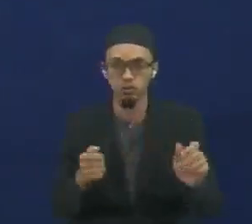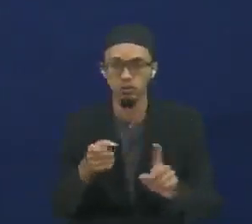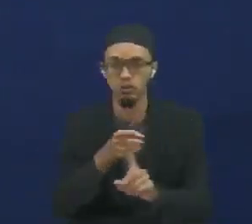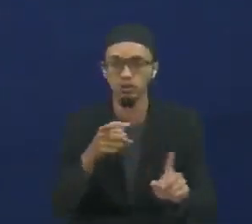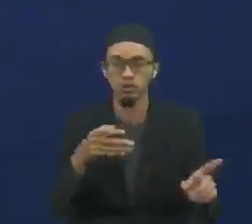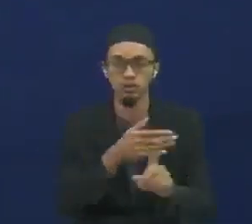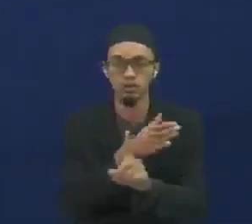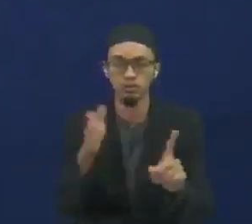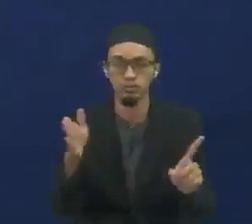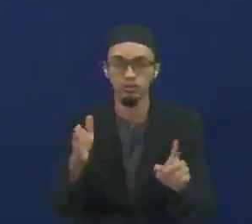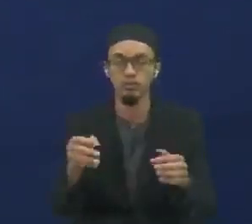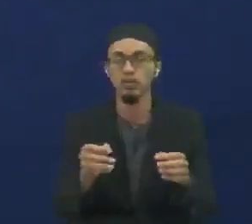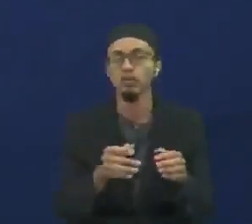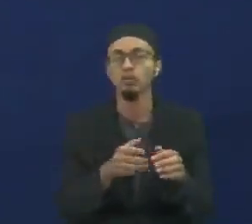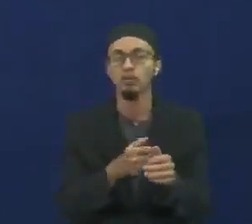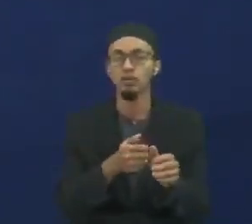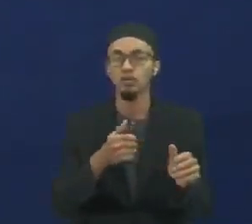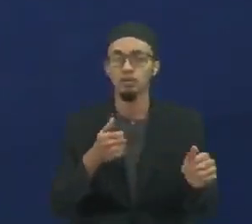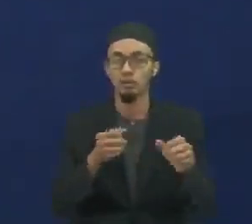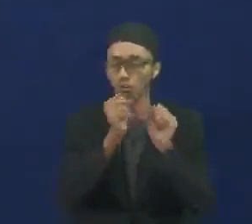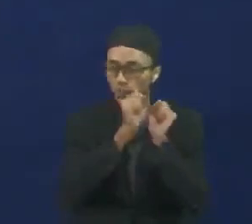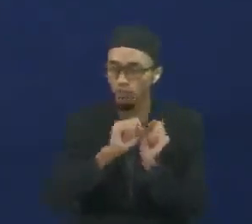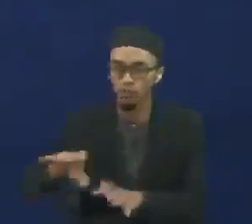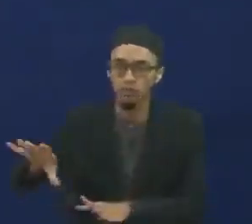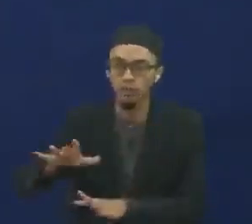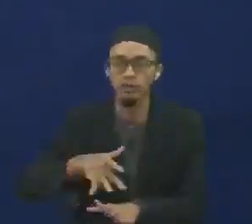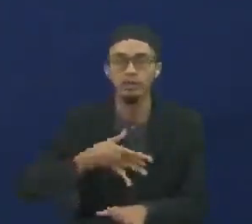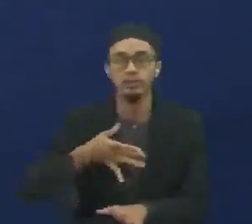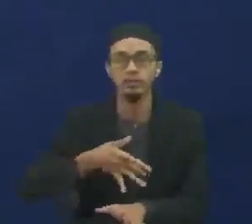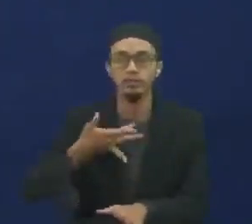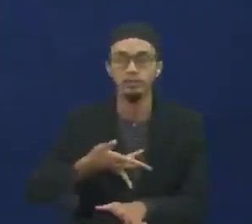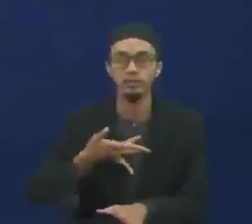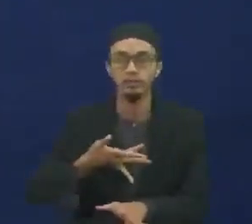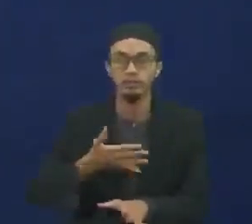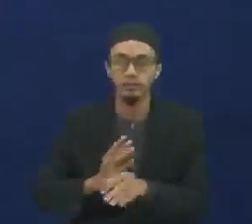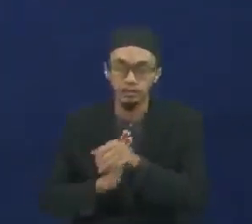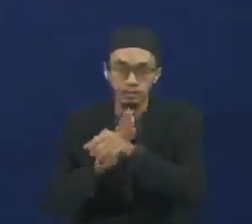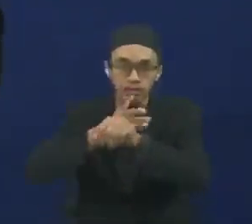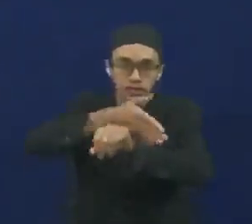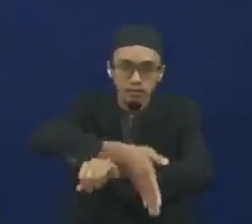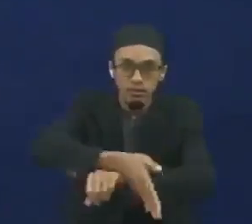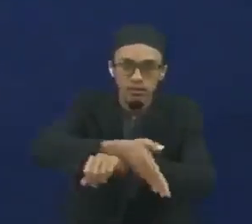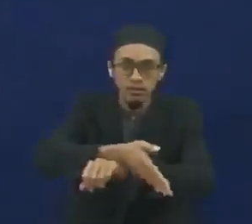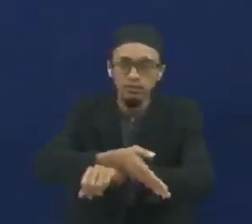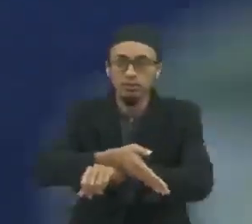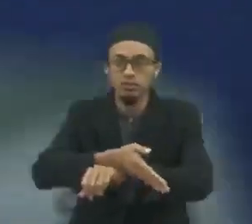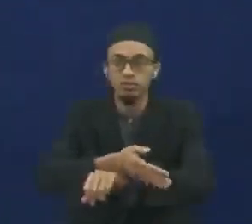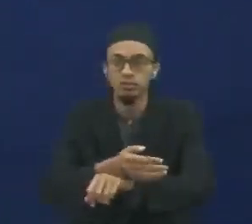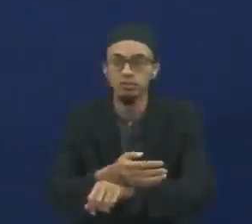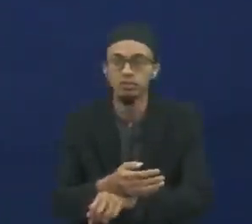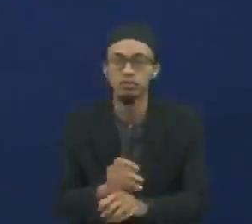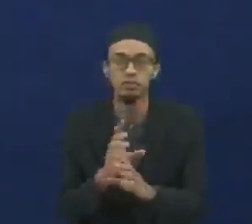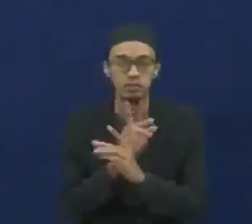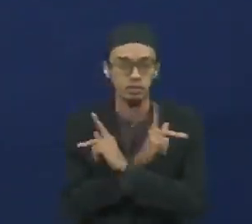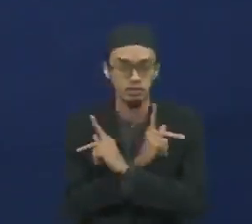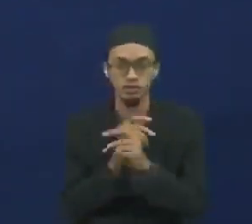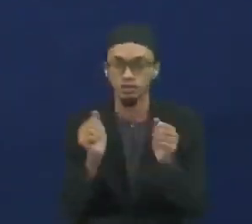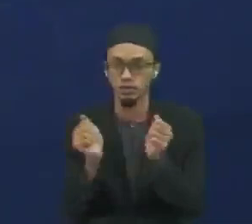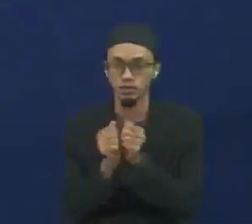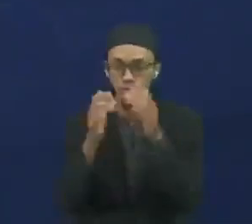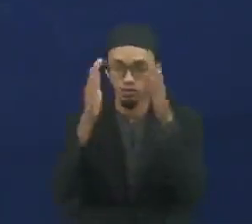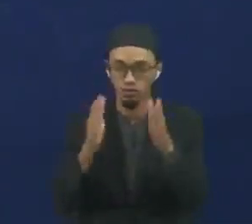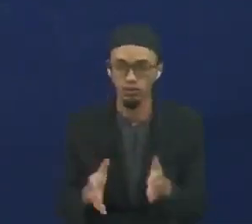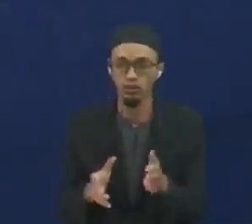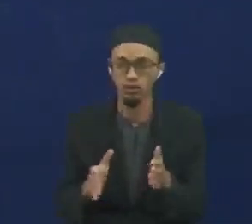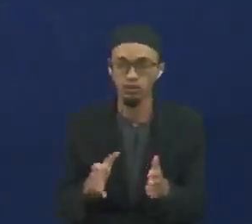juga ghulu fis-salihin. Ekstrim ta'assub tu kepada orang-orang yang kita rasakan dia sebagai orang-orang yang saleh, orang-orang yang kita rasakan